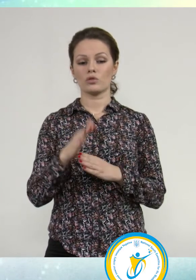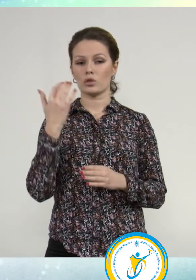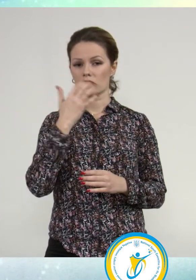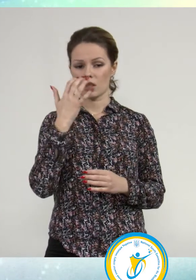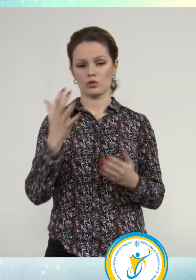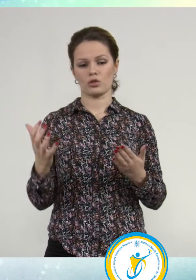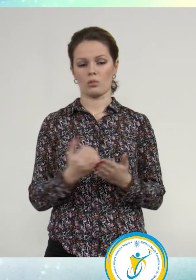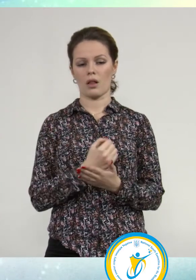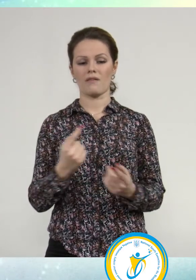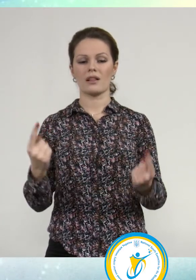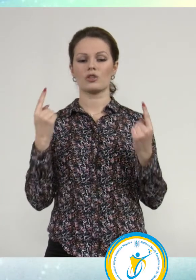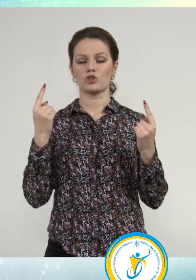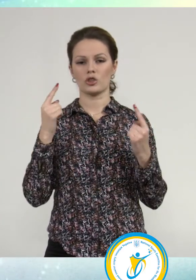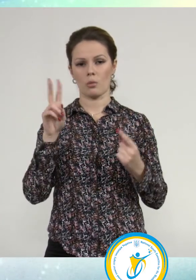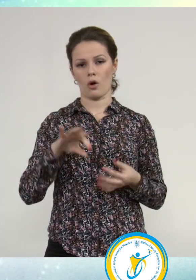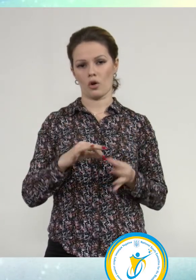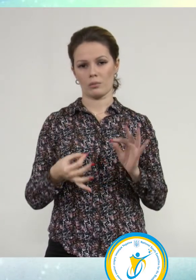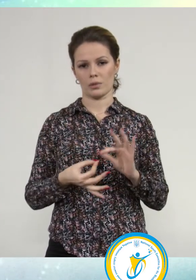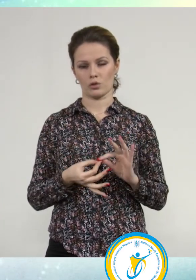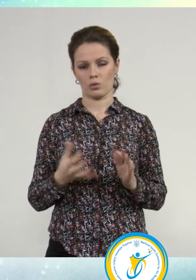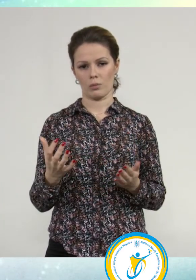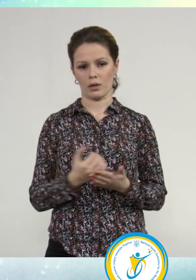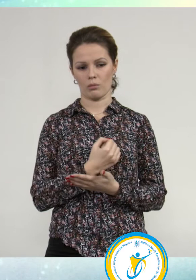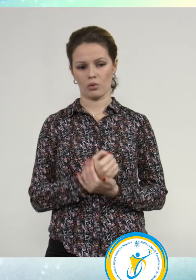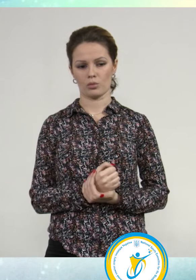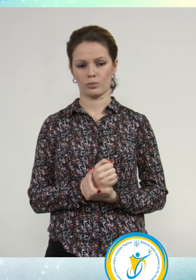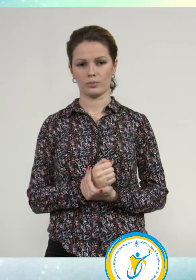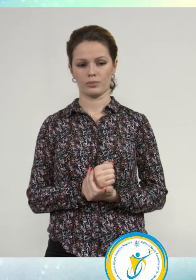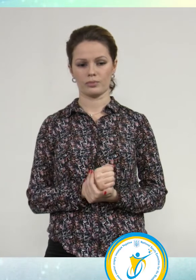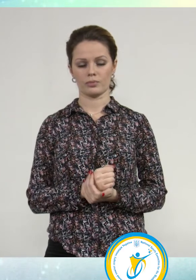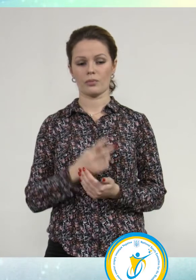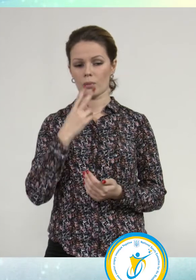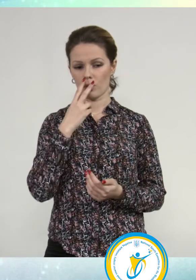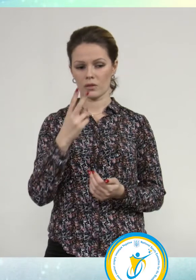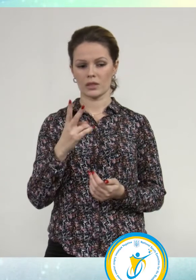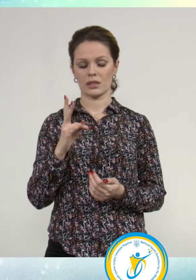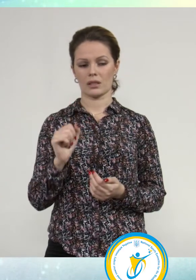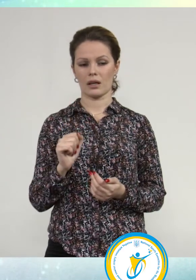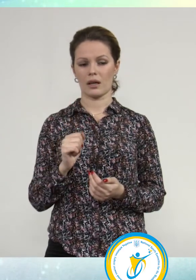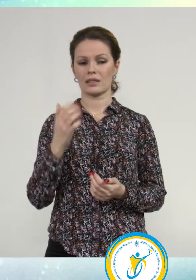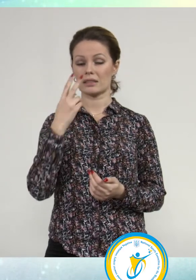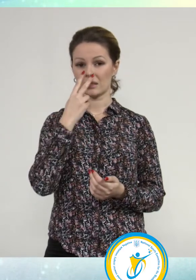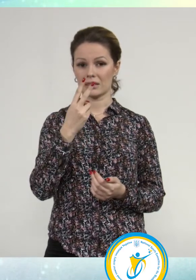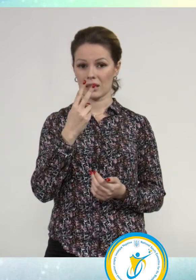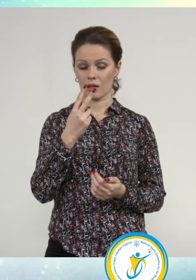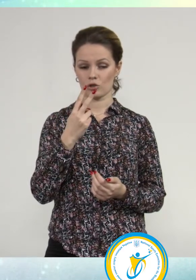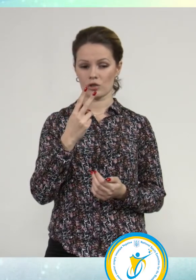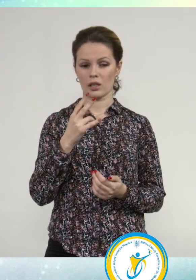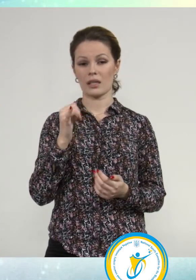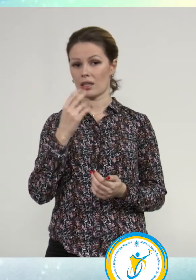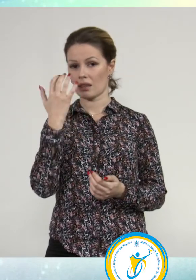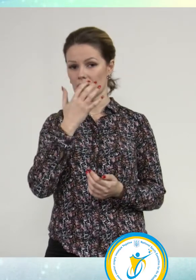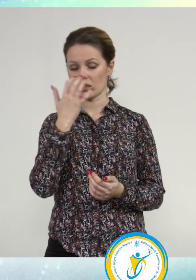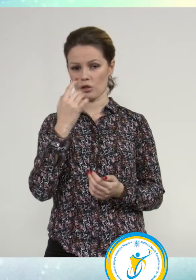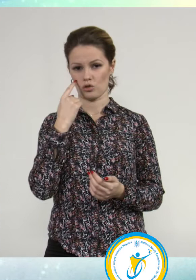здобула величезну паралімпійську перемогу. Подивіться на зрячі і незрячі